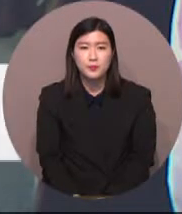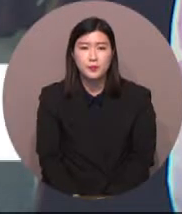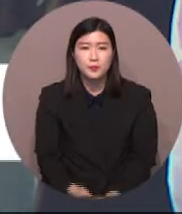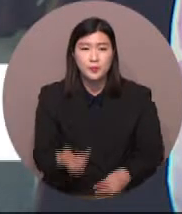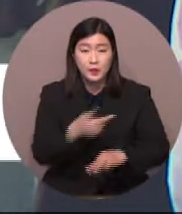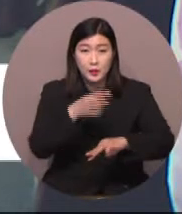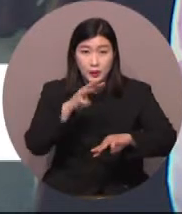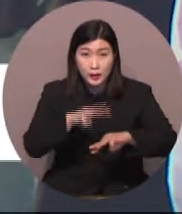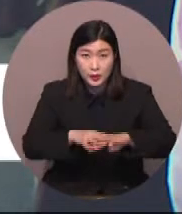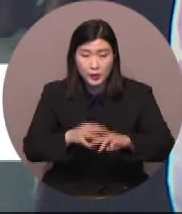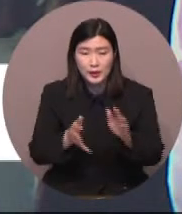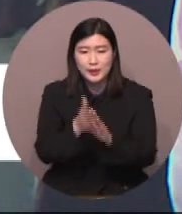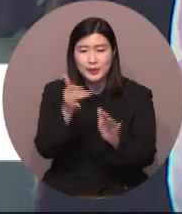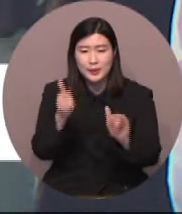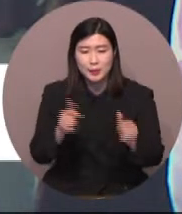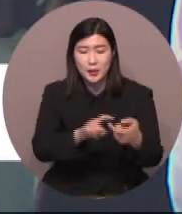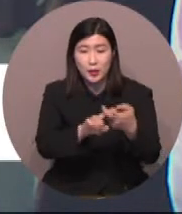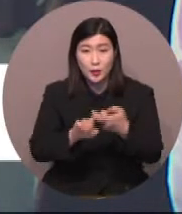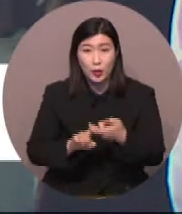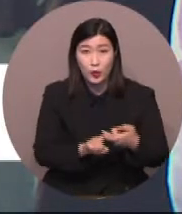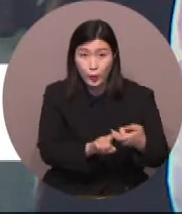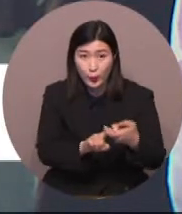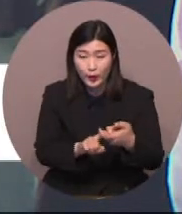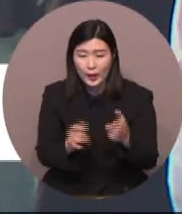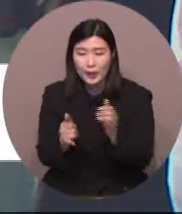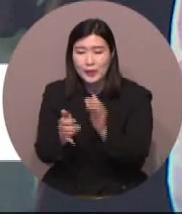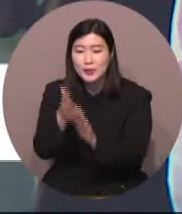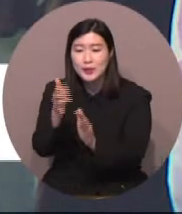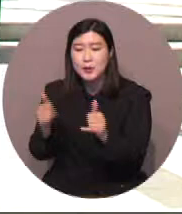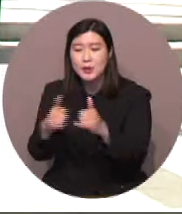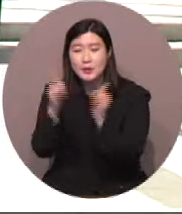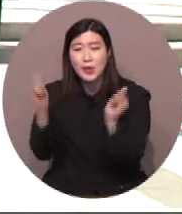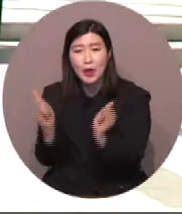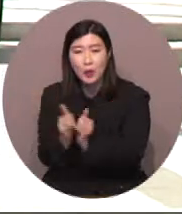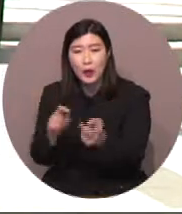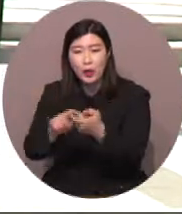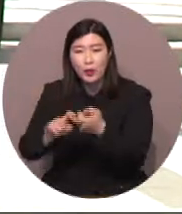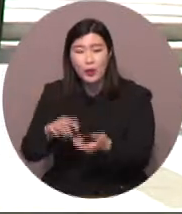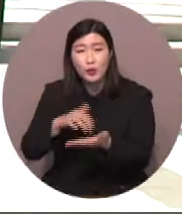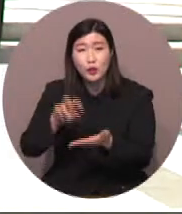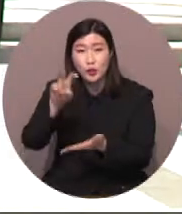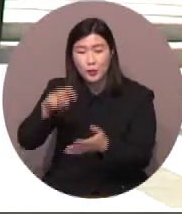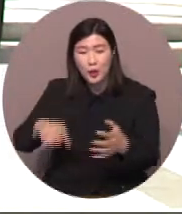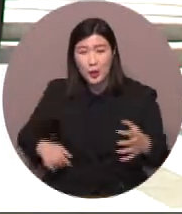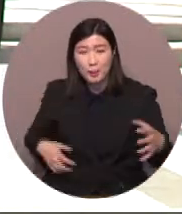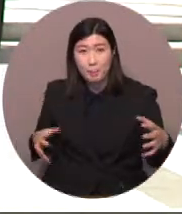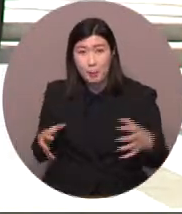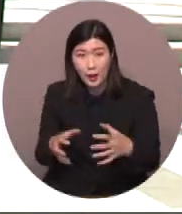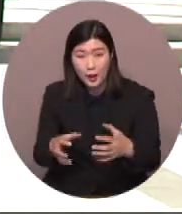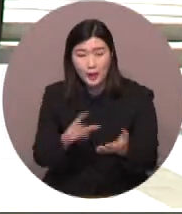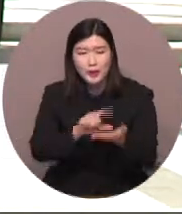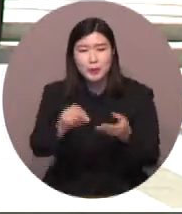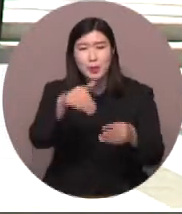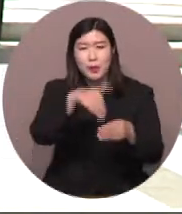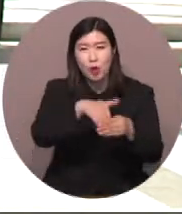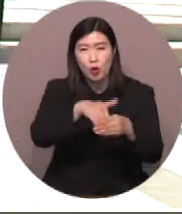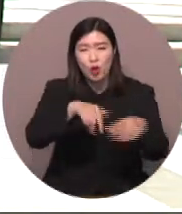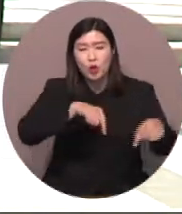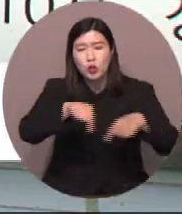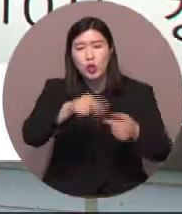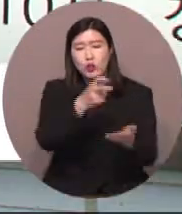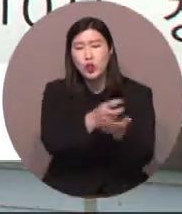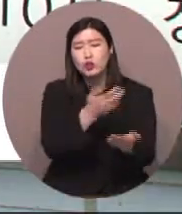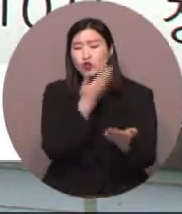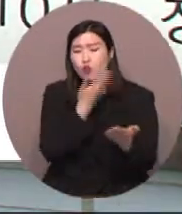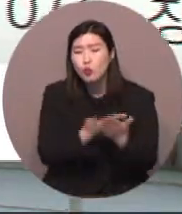자전차 며 자치 시민연대 등 지역 20여개의 시민사회단체들이 지방선거가 정책선거 가 될 수 있도록 적극 나서기로